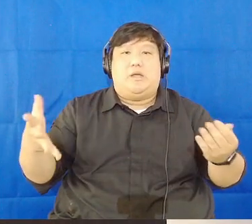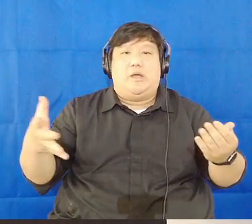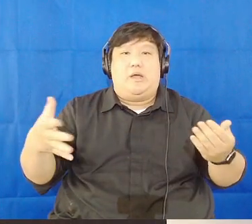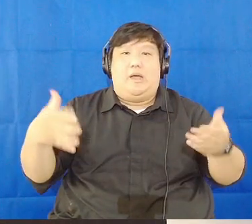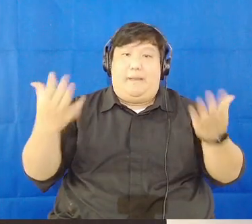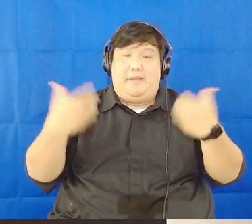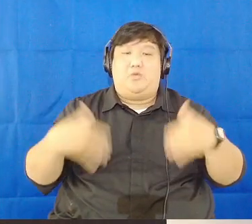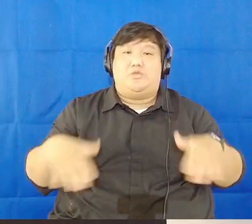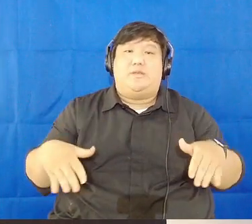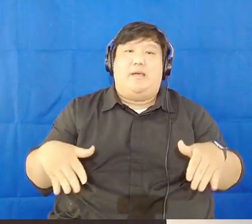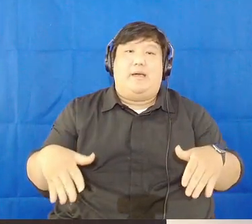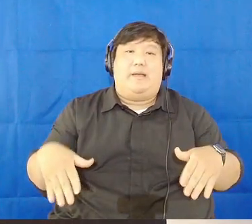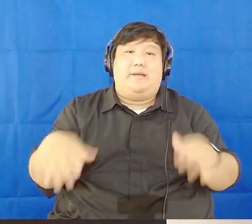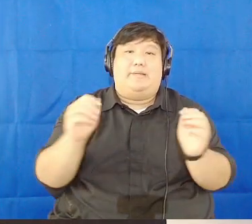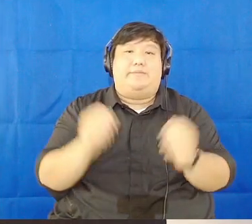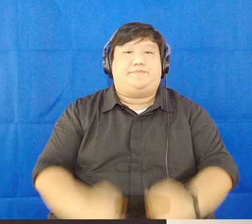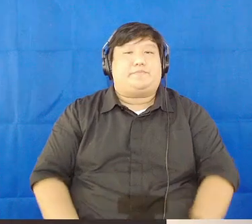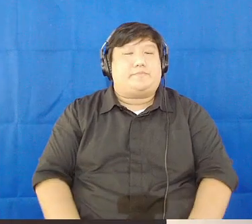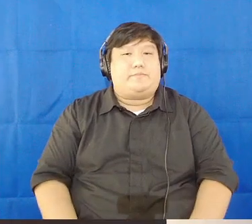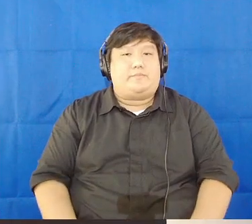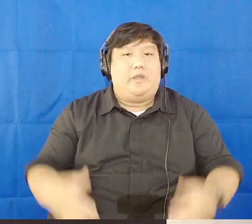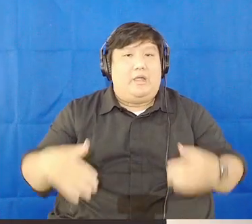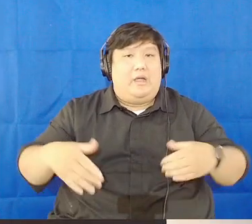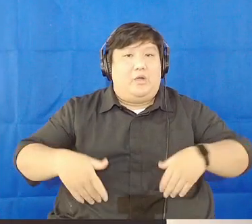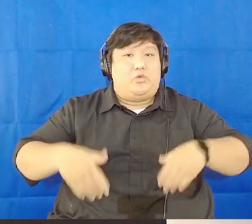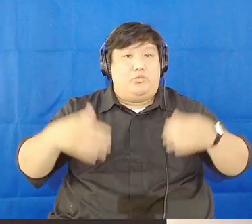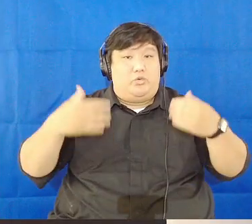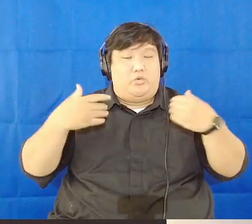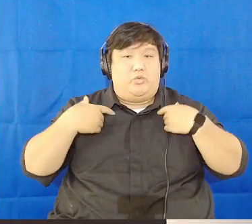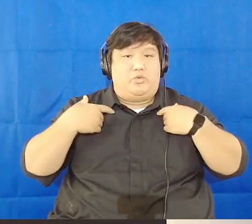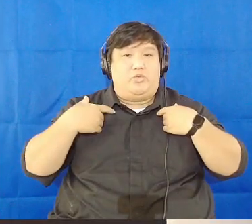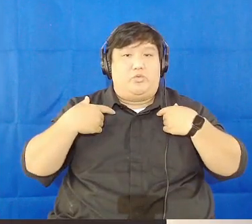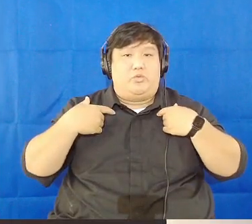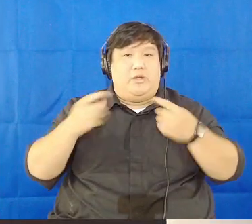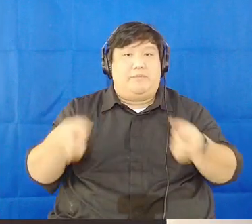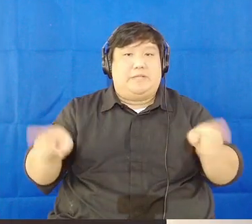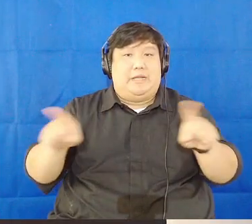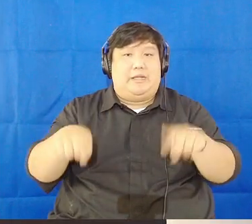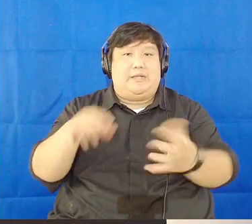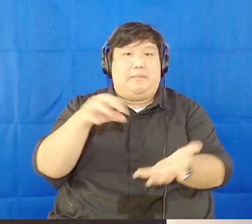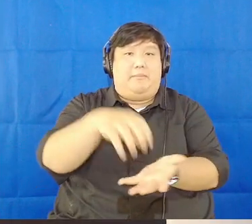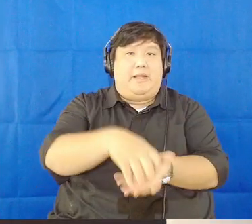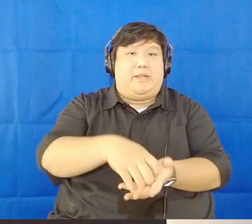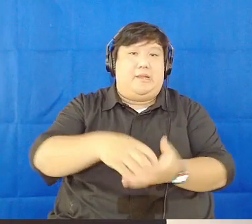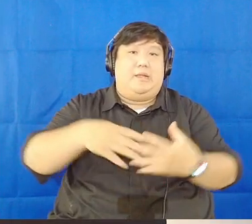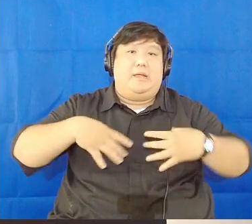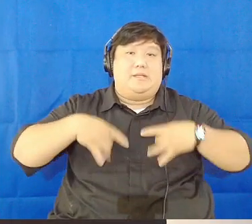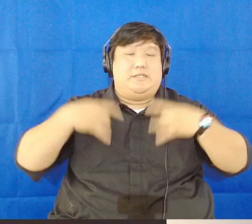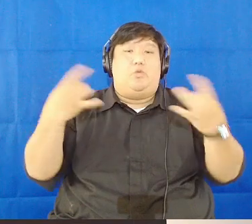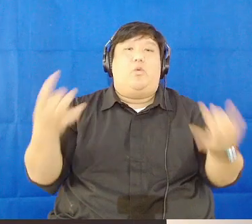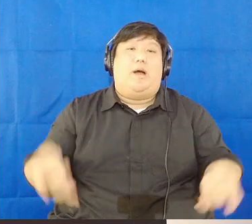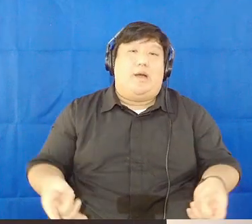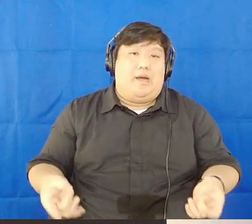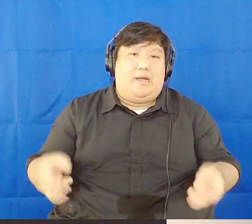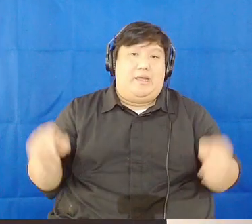Dengan sesuatu yang terbatas itu, tubuh itu, tetapi menjadi tempat nyawa itu, Yesus